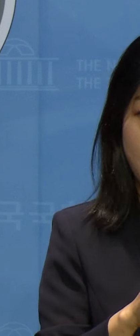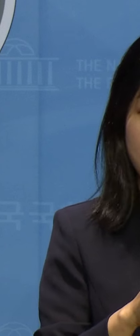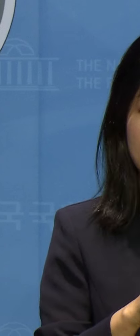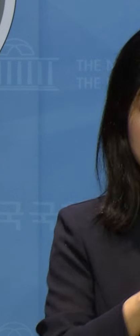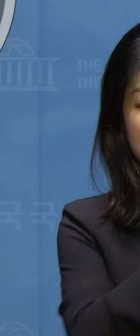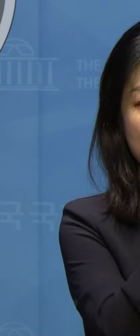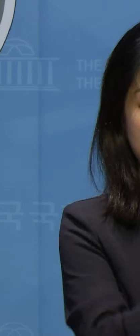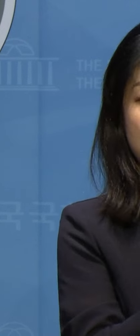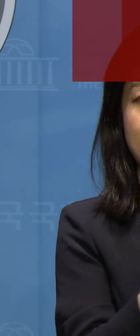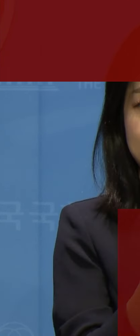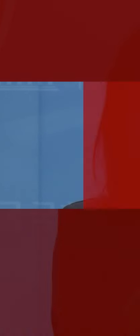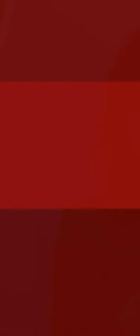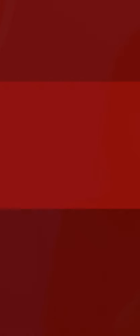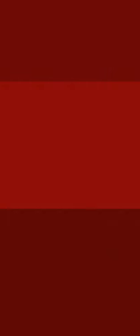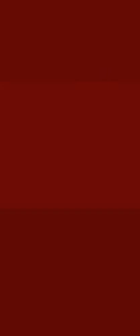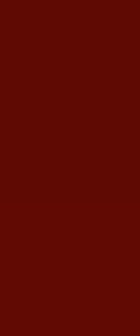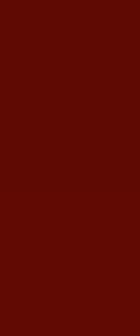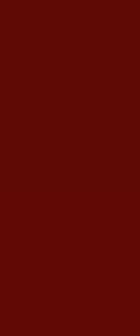중대 범죄일뿐입니다